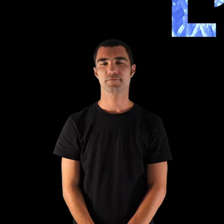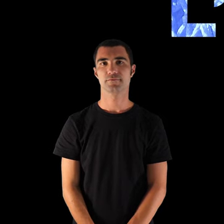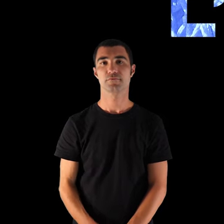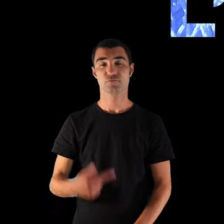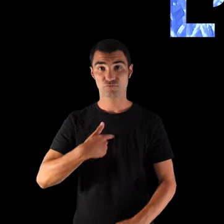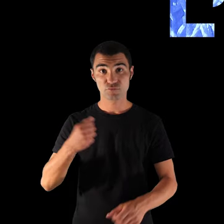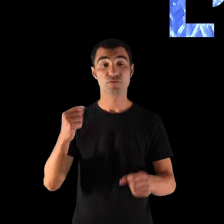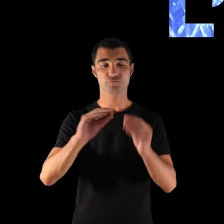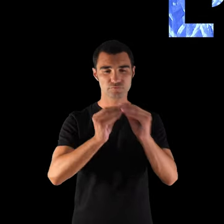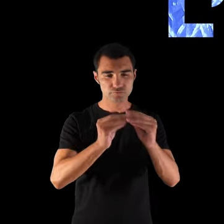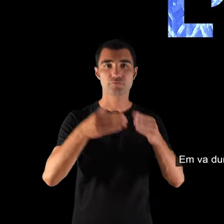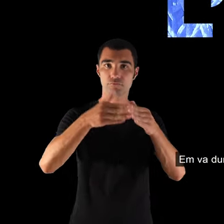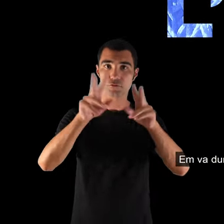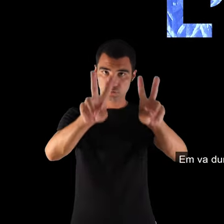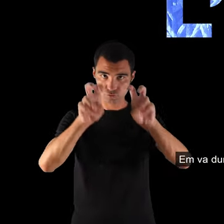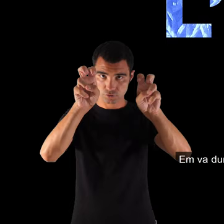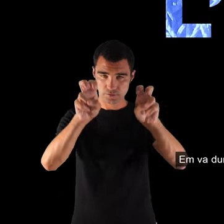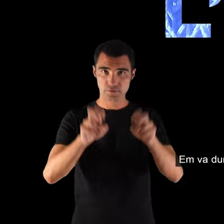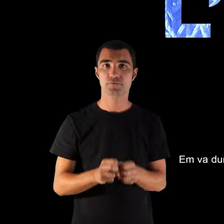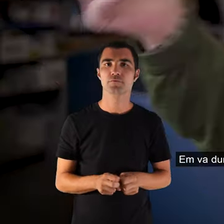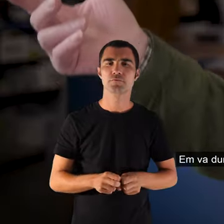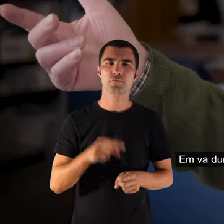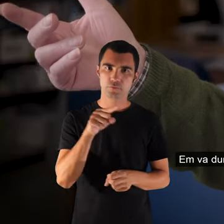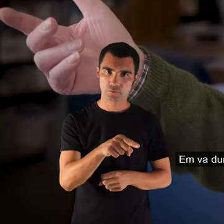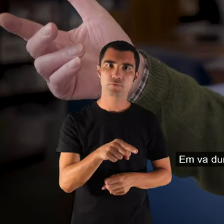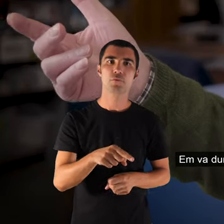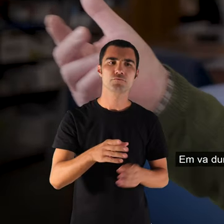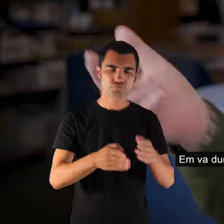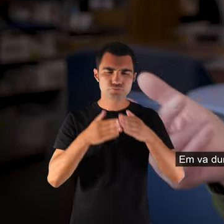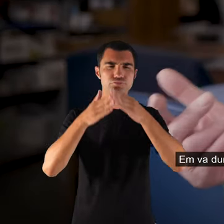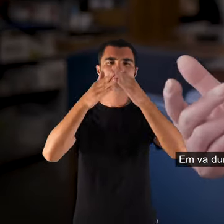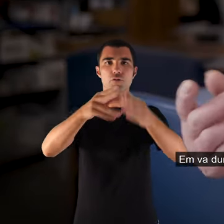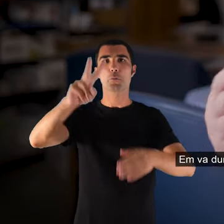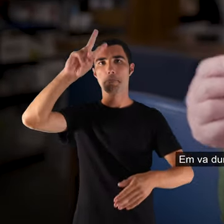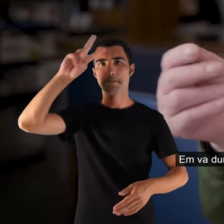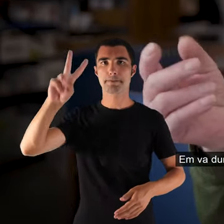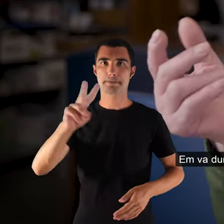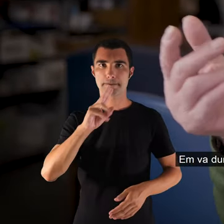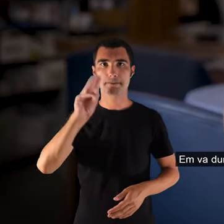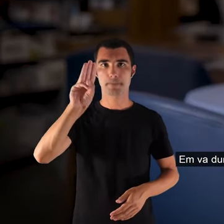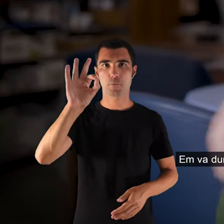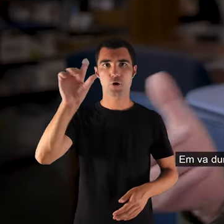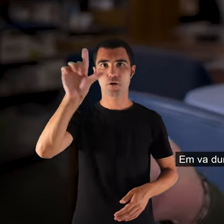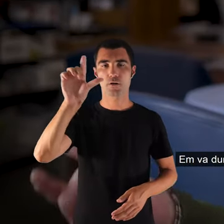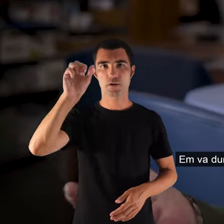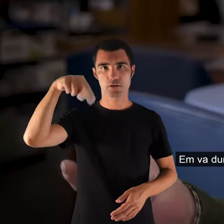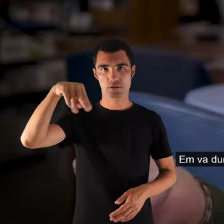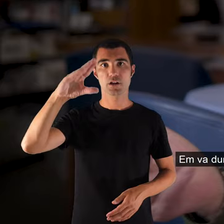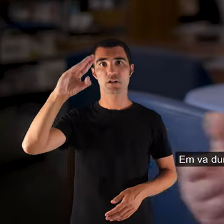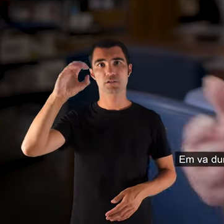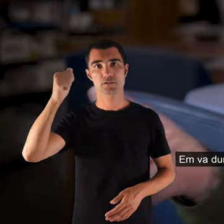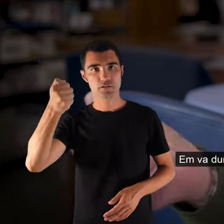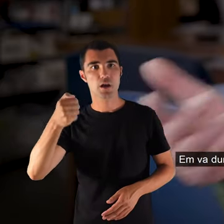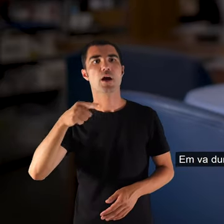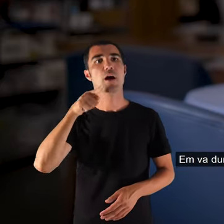Vaig fer una barca nova. Me va dur a Pollença, aquell home que m'havia de